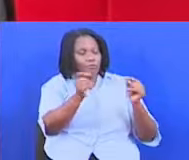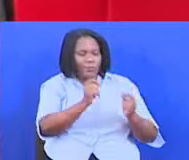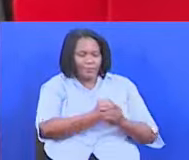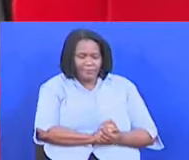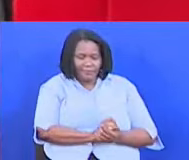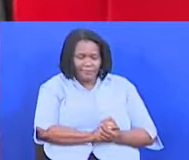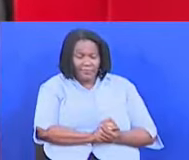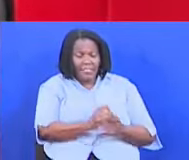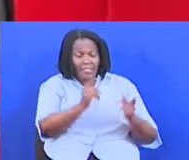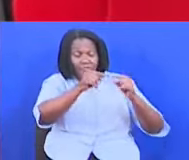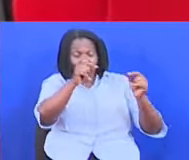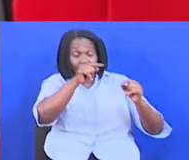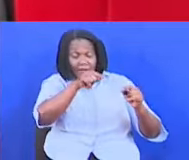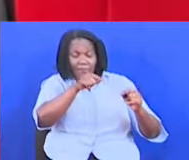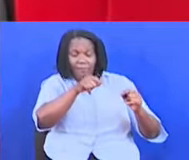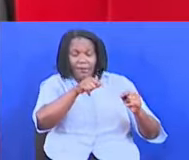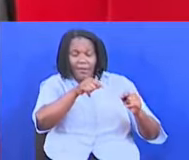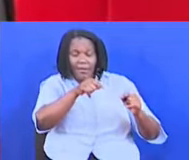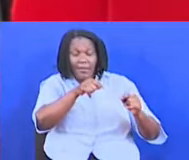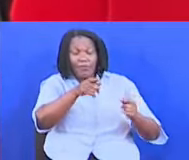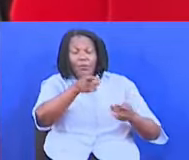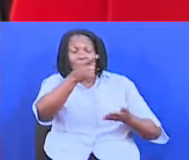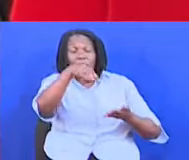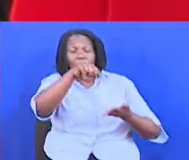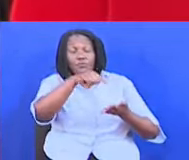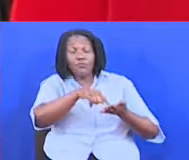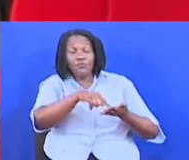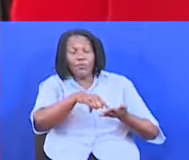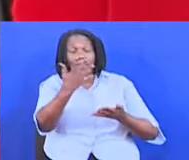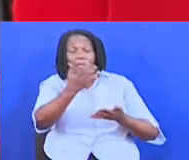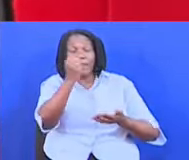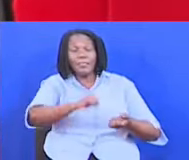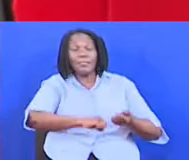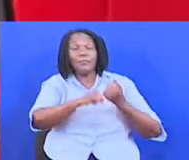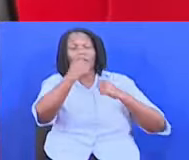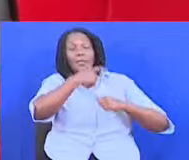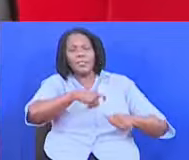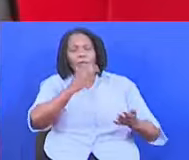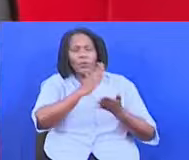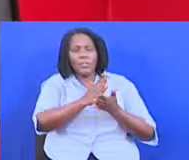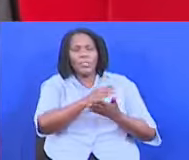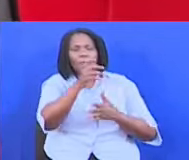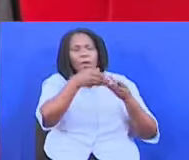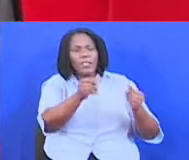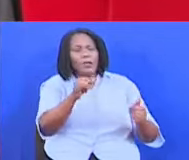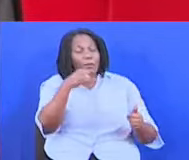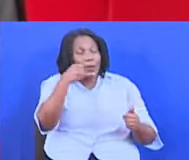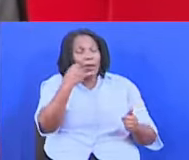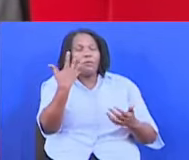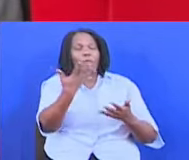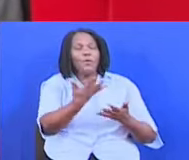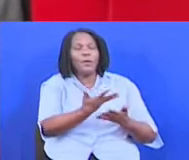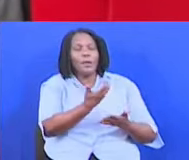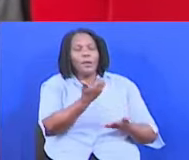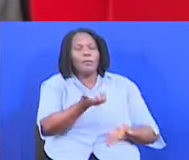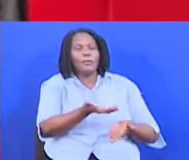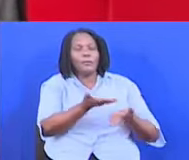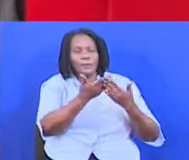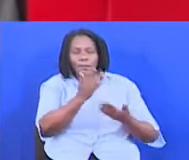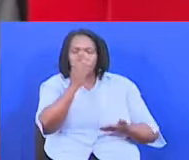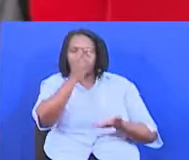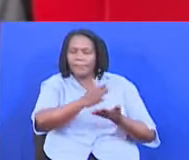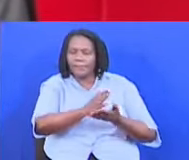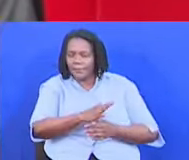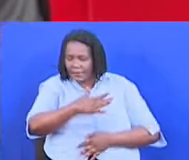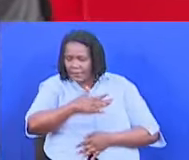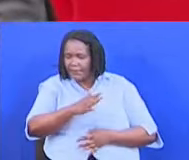kituo ambacho mheshimiwa rais anakilea na kuhakikisha kwamba waraibu wanapata huduma. Hivyo anachokizungumza ni jambo la kweli sana.